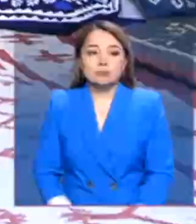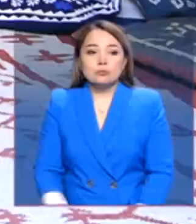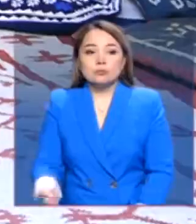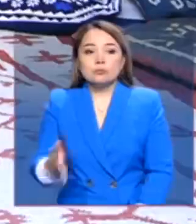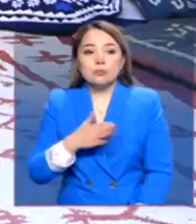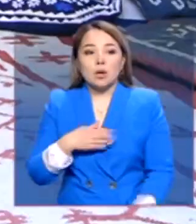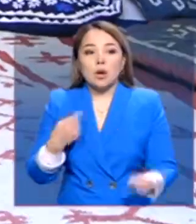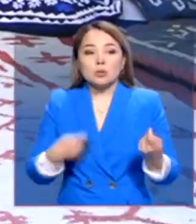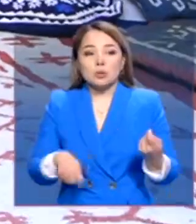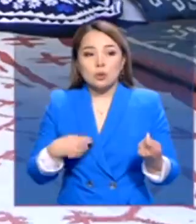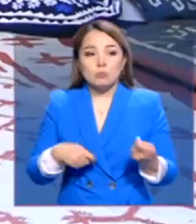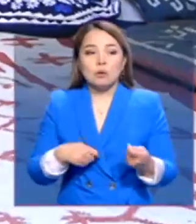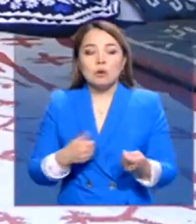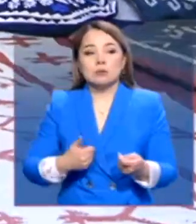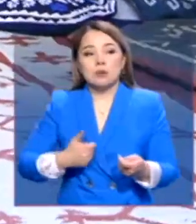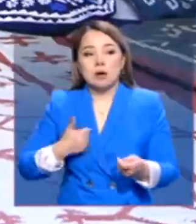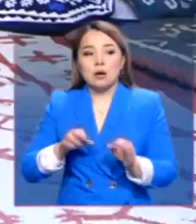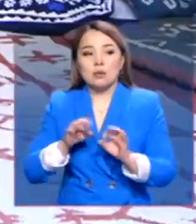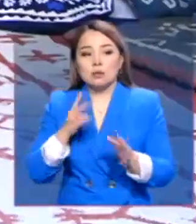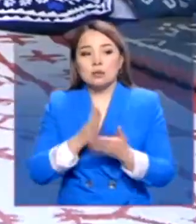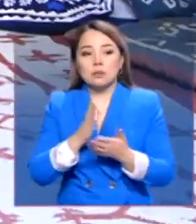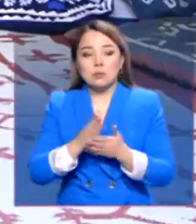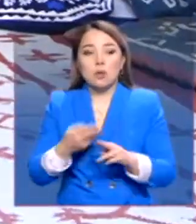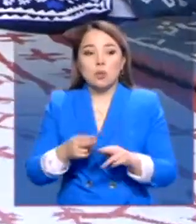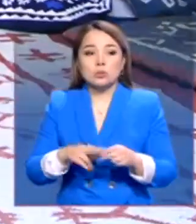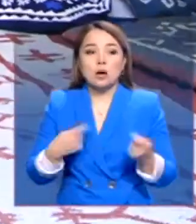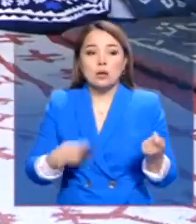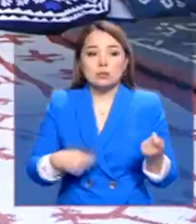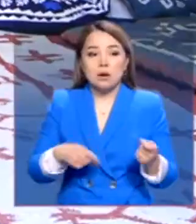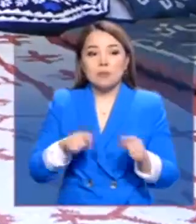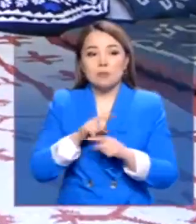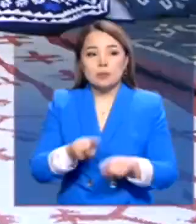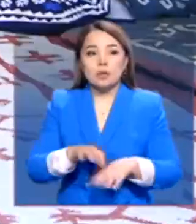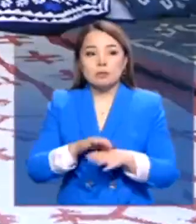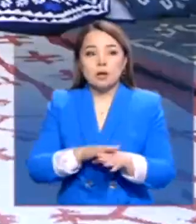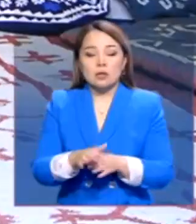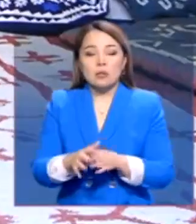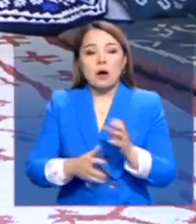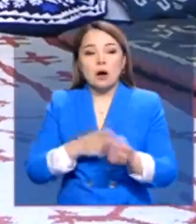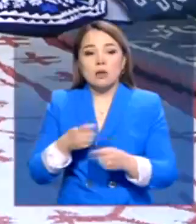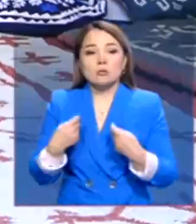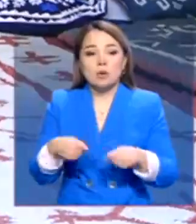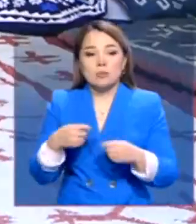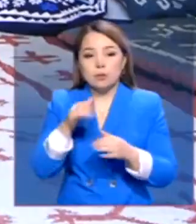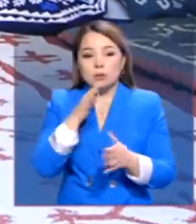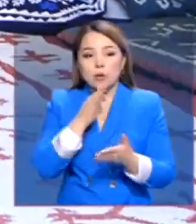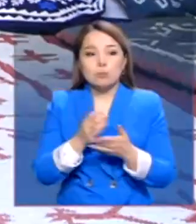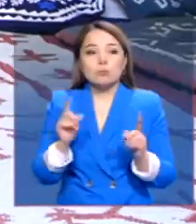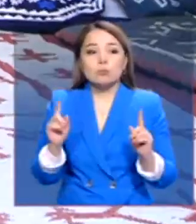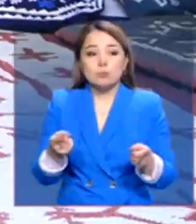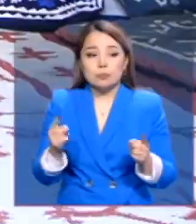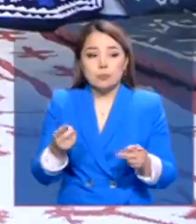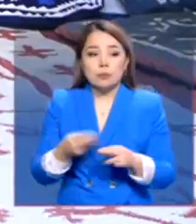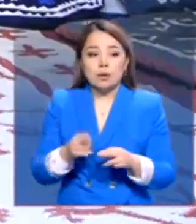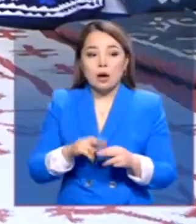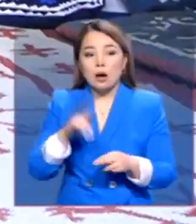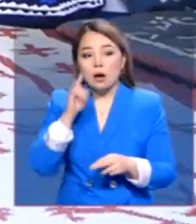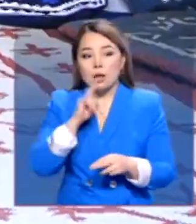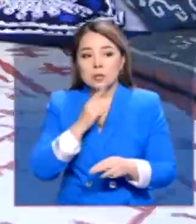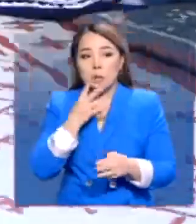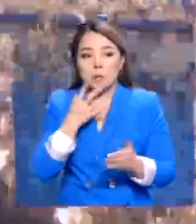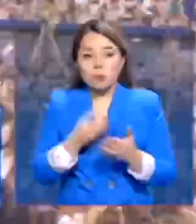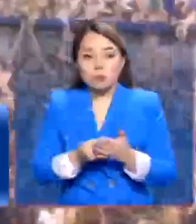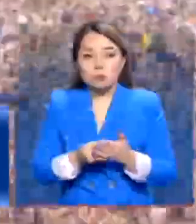Біз домбырамызды айтып көп мақтанамыз, бірақ осы аспапты креативті тұрғыда неге әлемге сата алмаймыз? Өйткені Қазақстанның